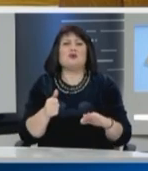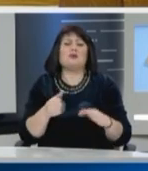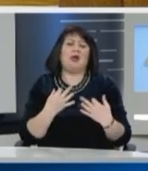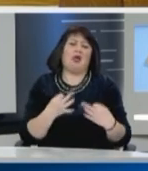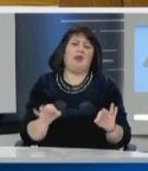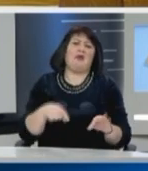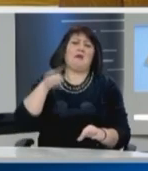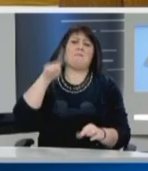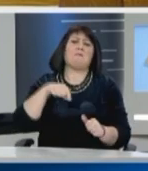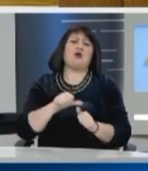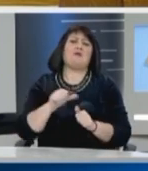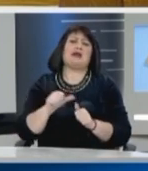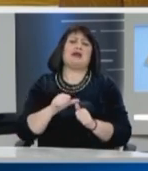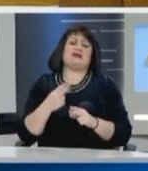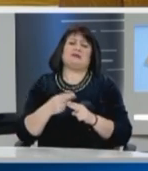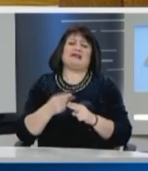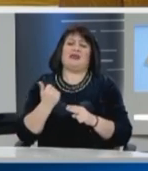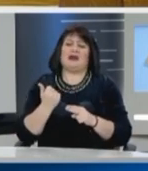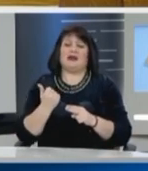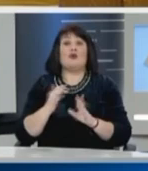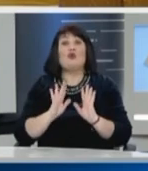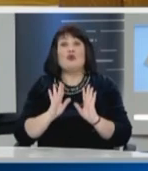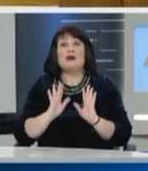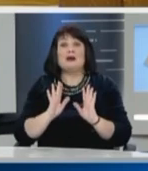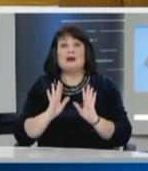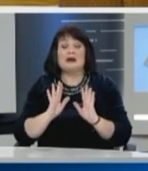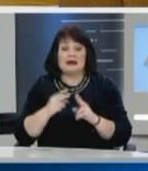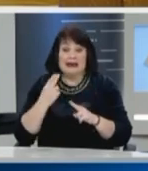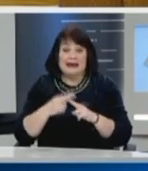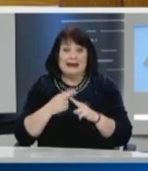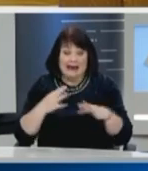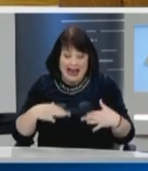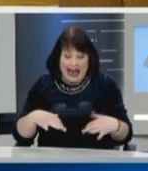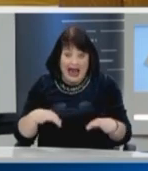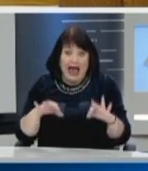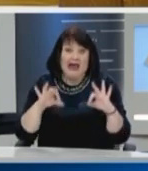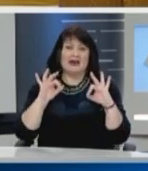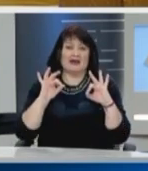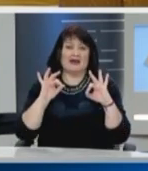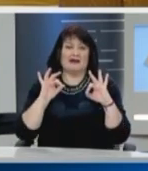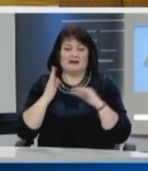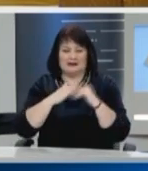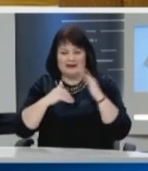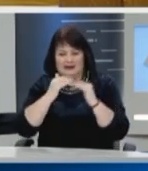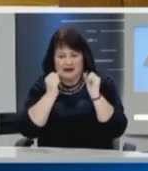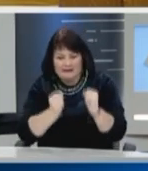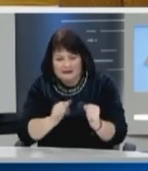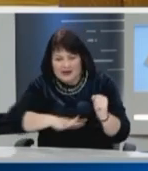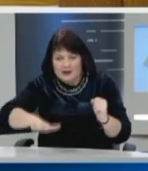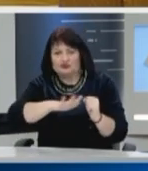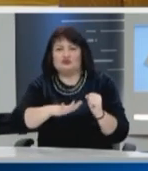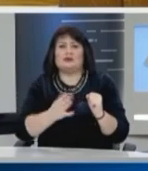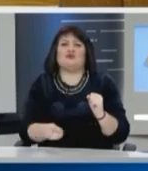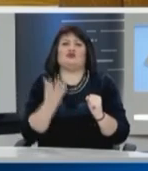ημερομηνία, αλλά να είναι το σάλπισμα για την οικοδόμηση μιας νέας αρχής για τη